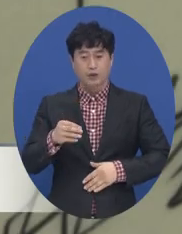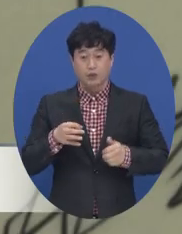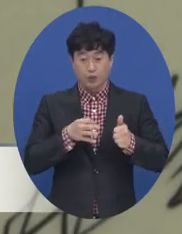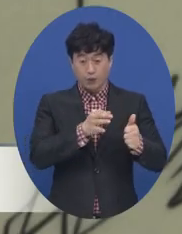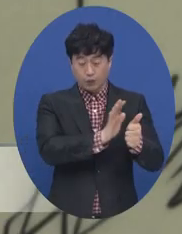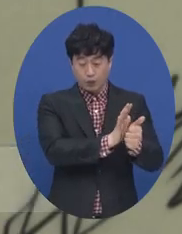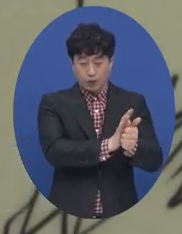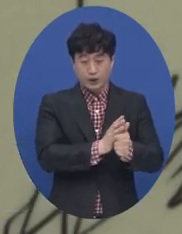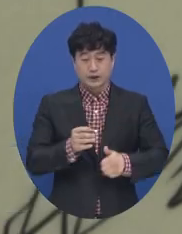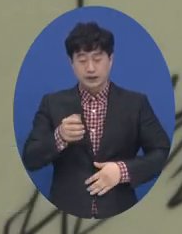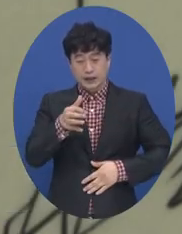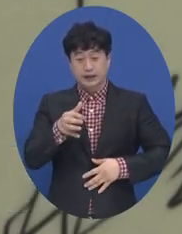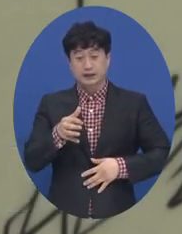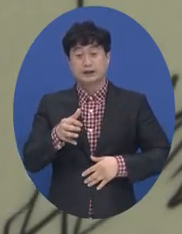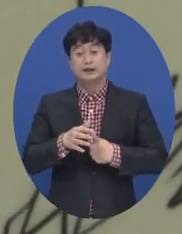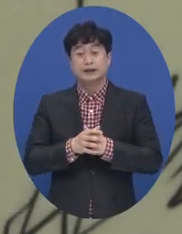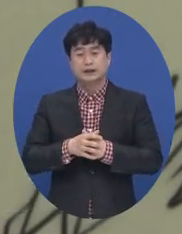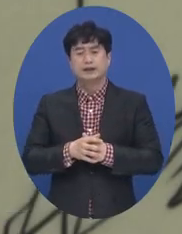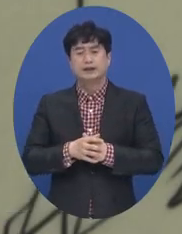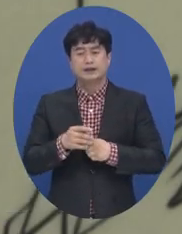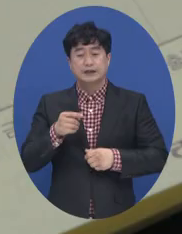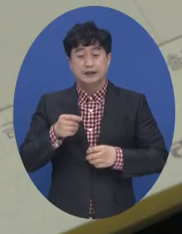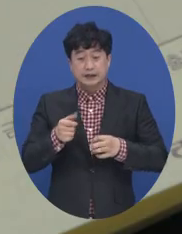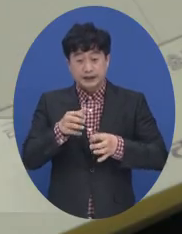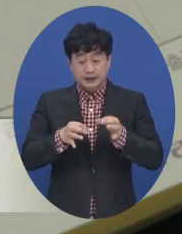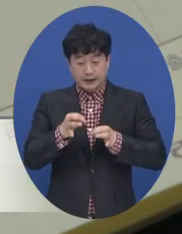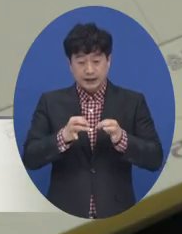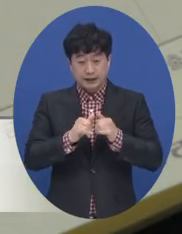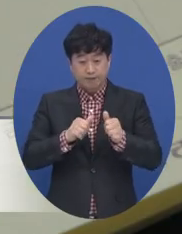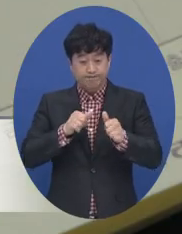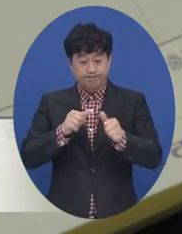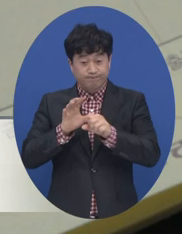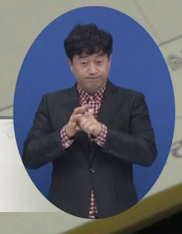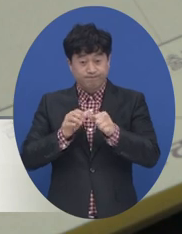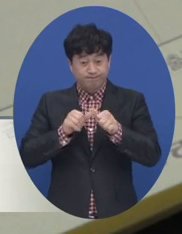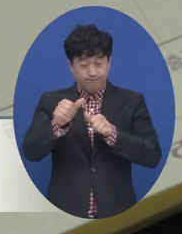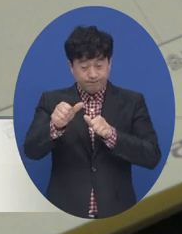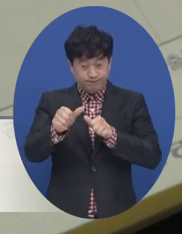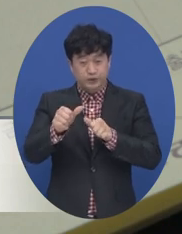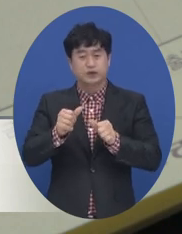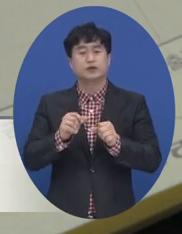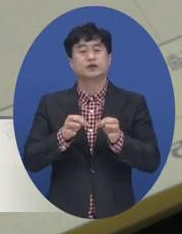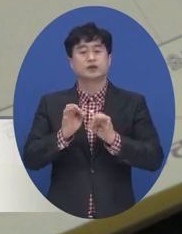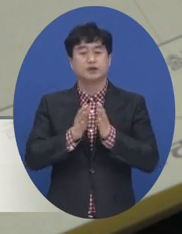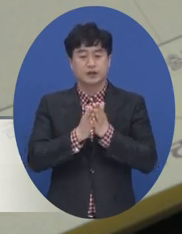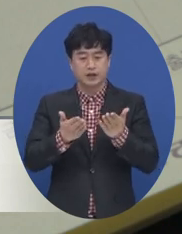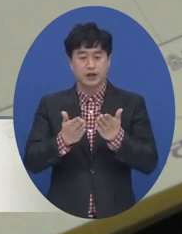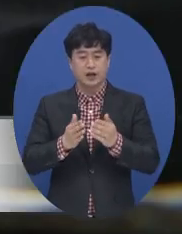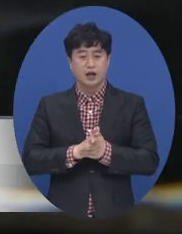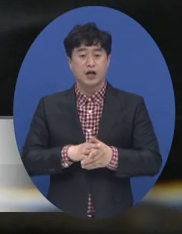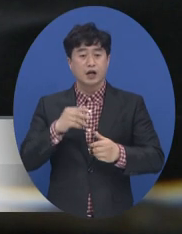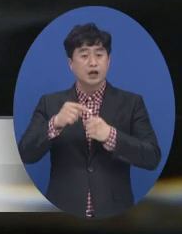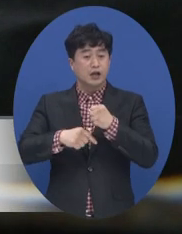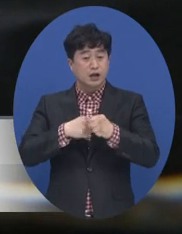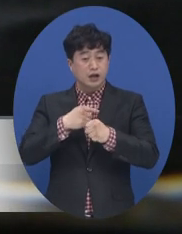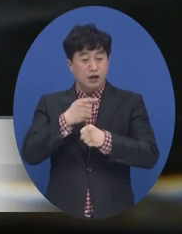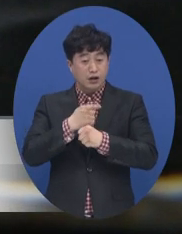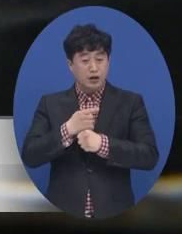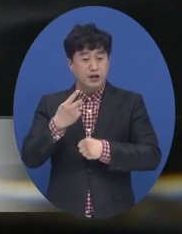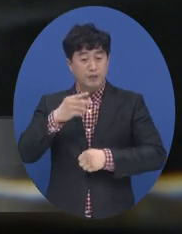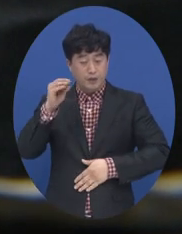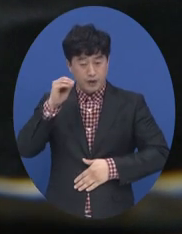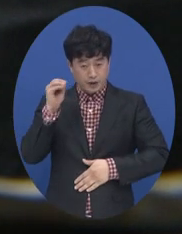대출, 경기 소상공인 코로나19 극복 통장. 연 2%대 낮은 금리인 데다 대출 기간을 연 단위로